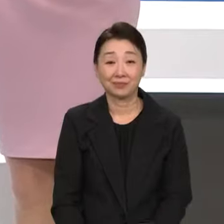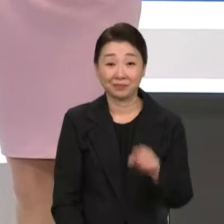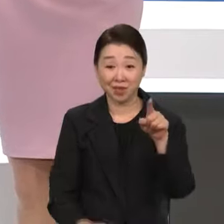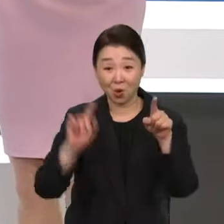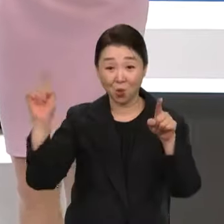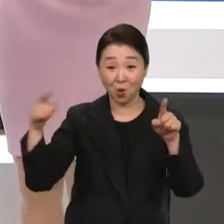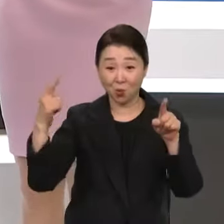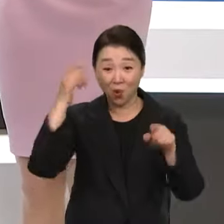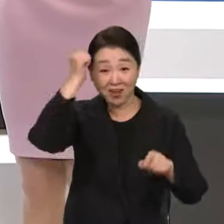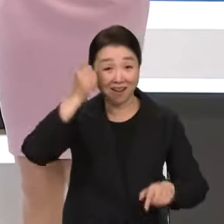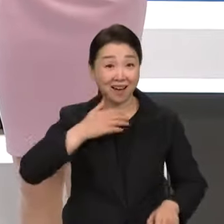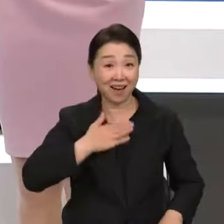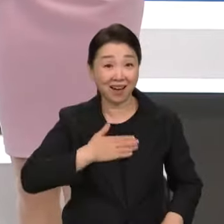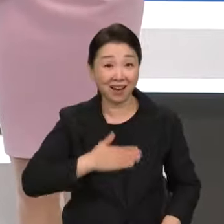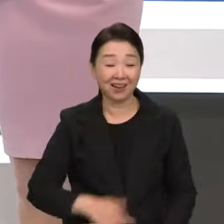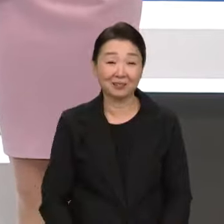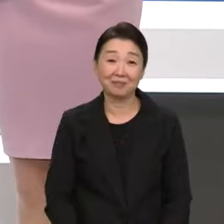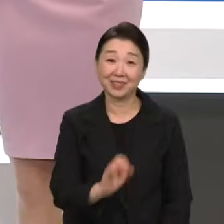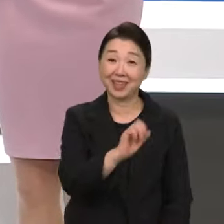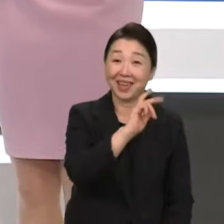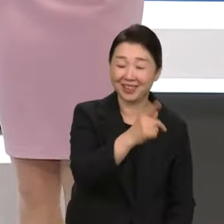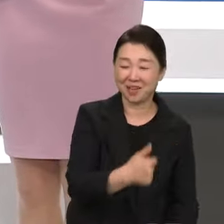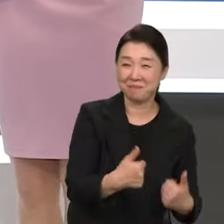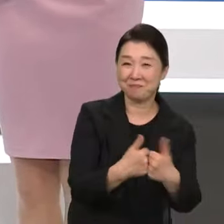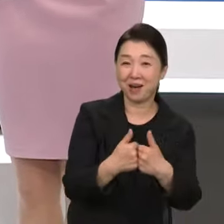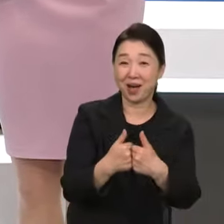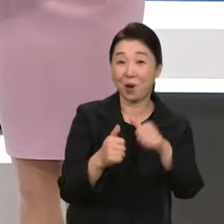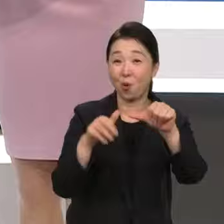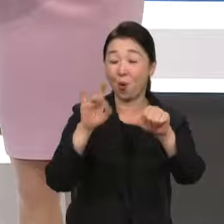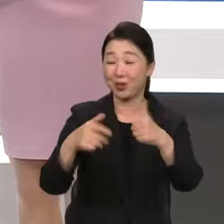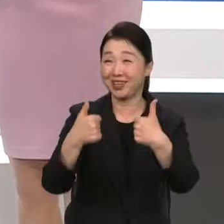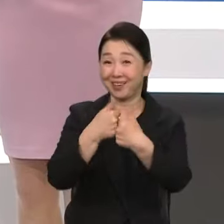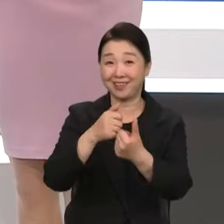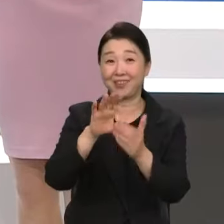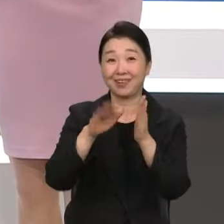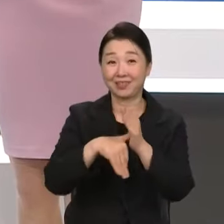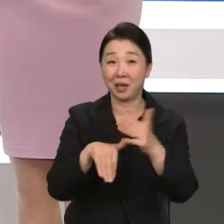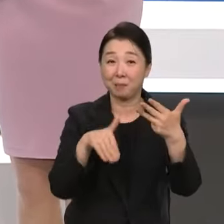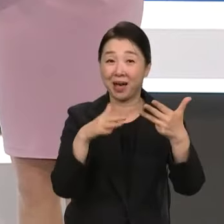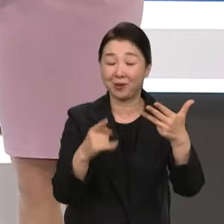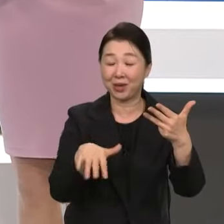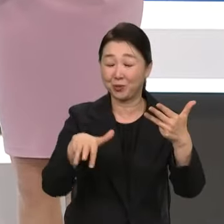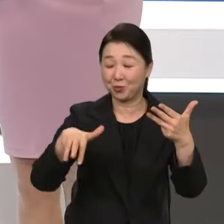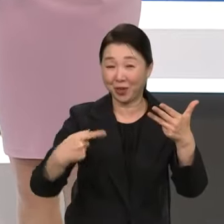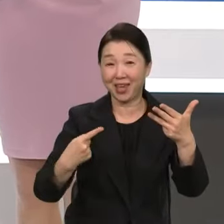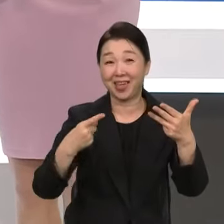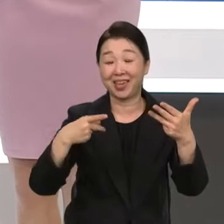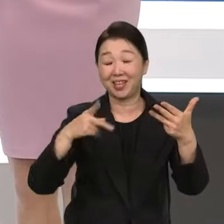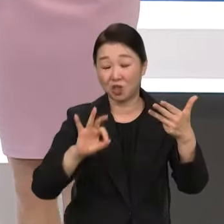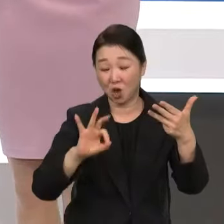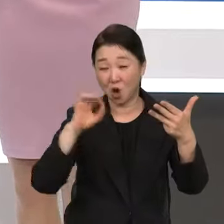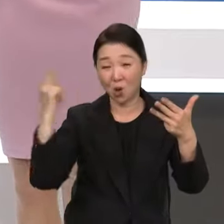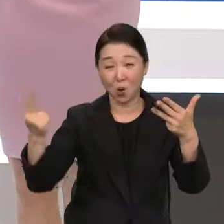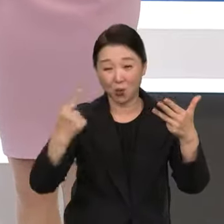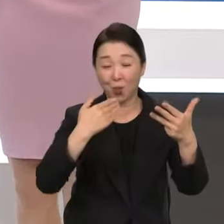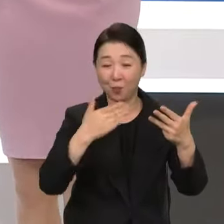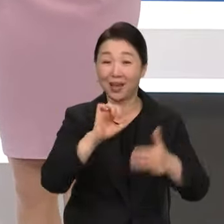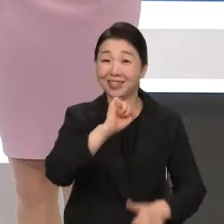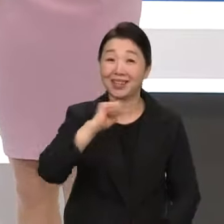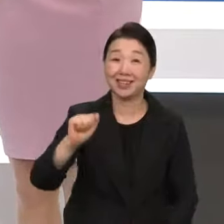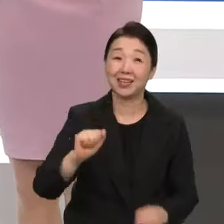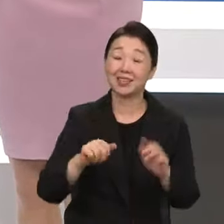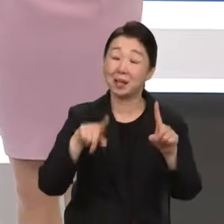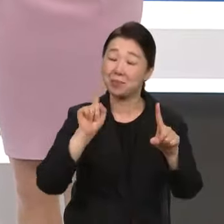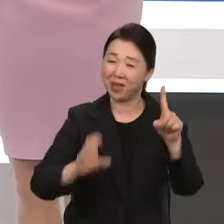이 홈런을 기억하시나요? KT와 겨룬 5위 결정전 8회 초 최정의 솔로 홈런이 터지면서 SSG는